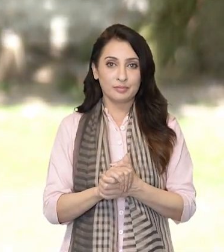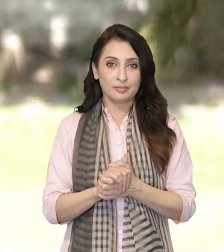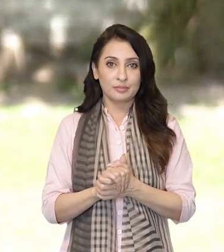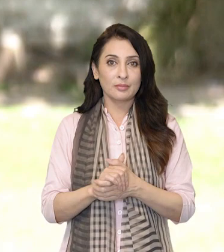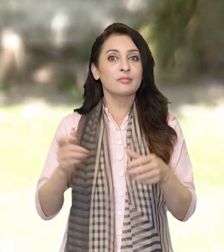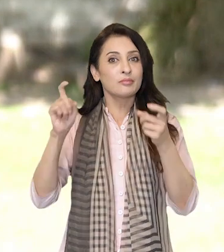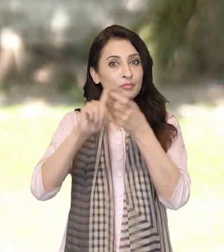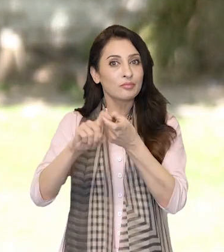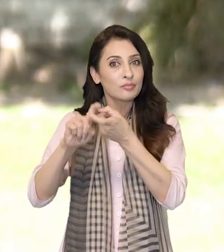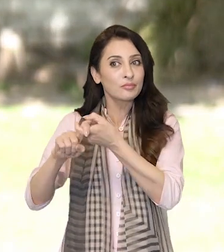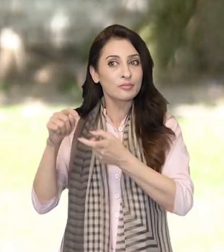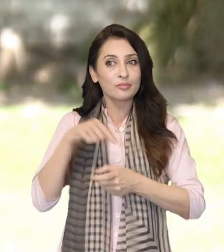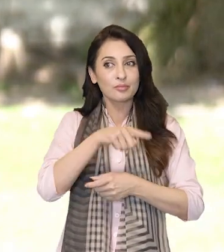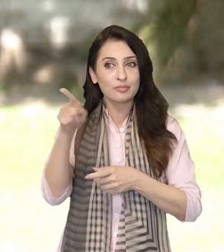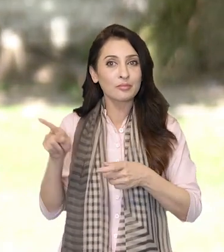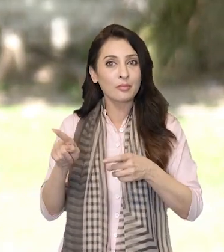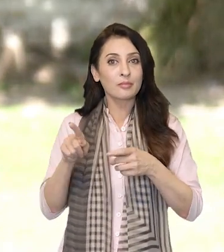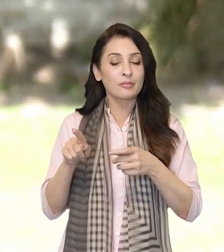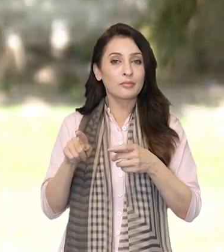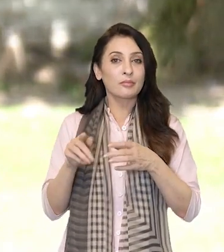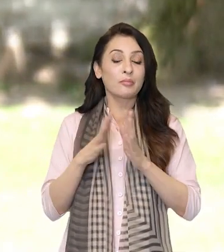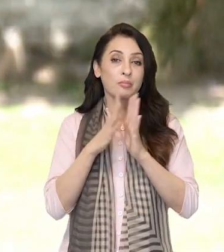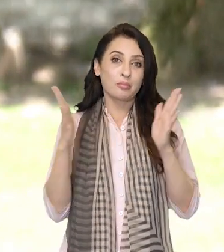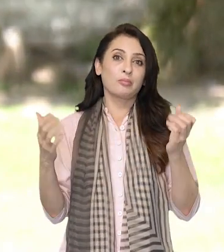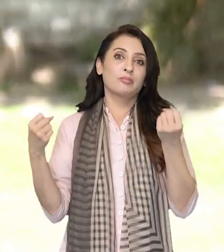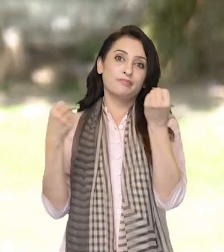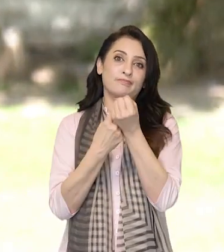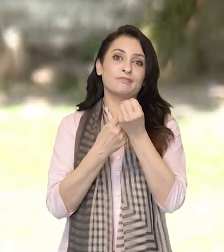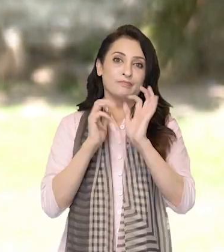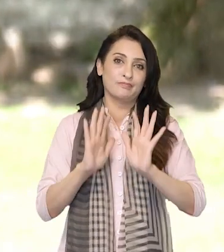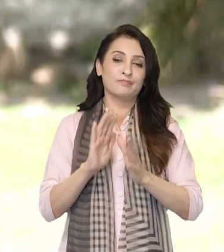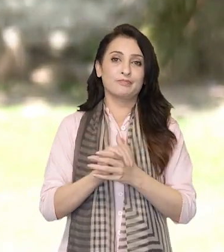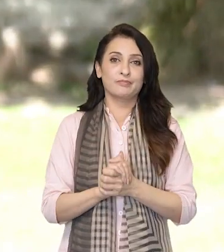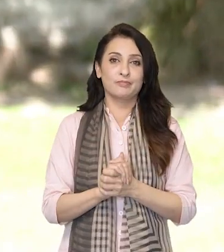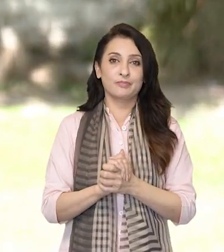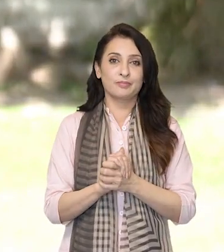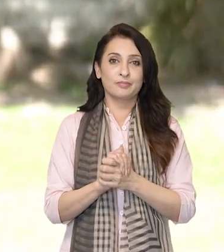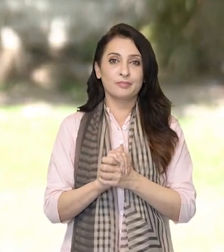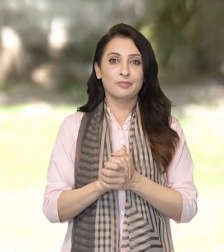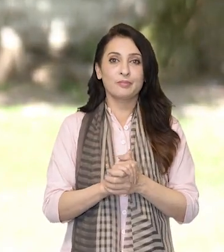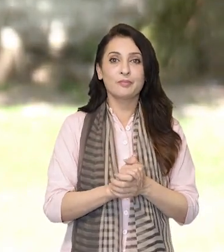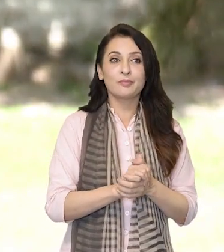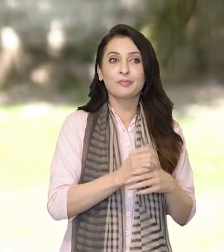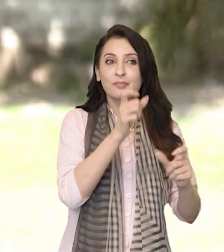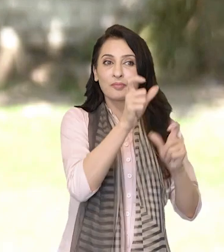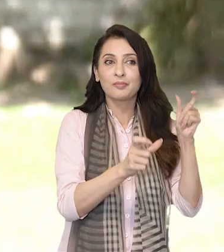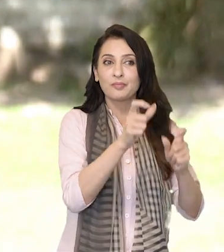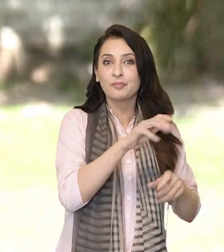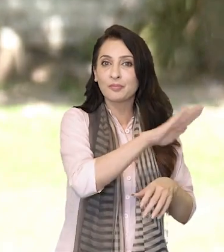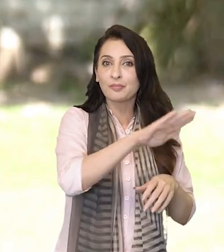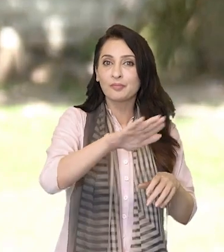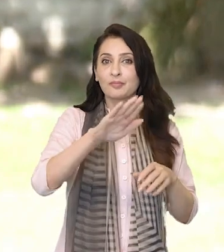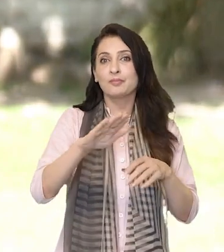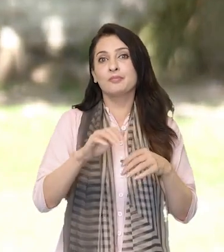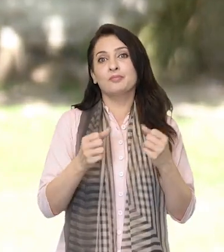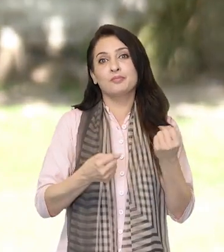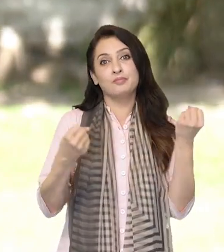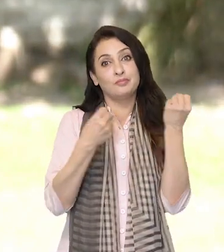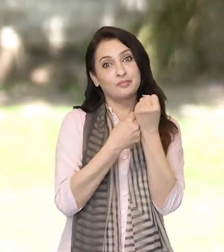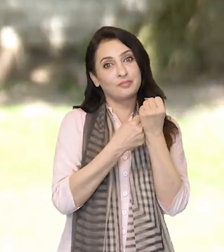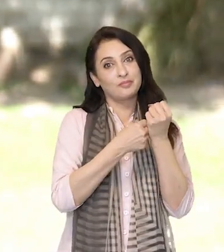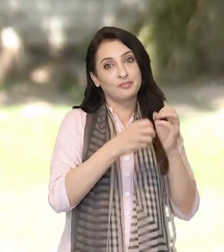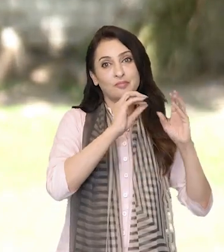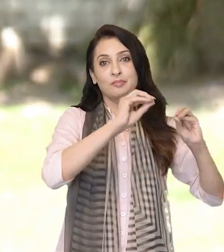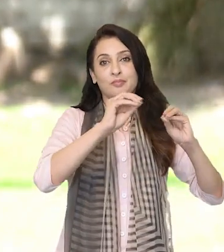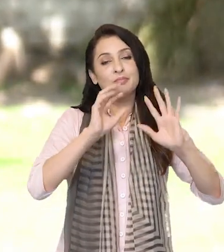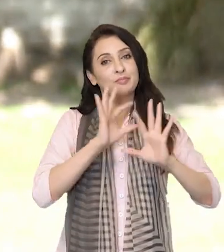करें। लेकिन हमारे जितने भी दोस्त हर जगह थे, उन्होंने हमारे साथ इतना कोऑपरेट किया, उनको इंटर्नशिप्स करवाई,